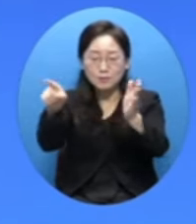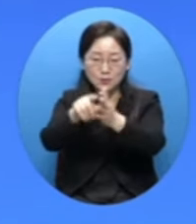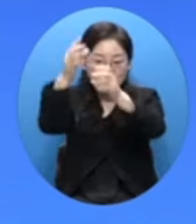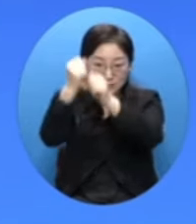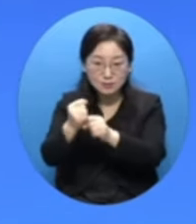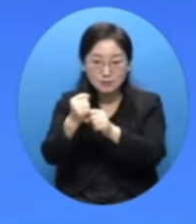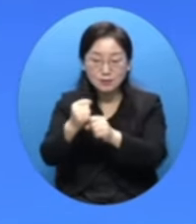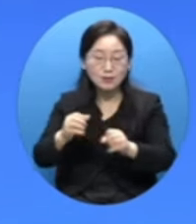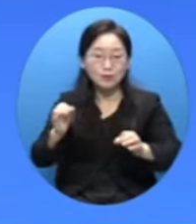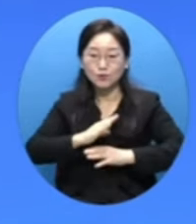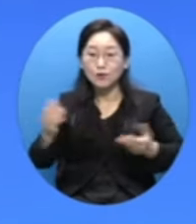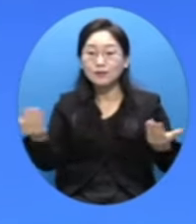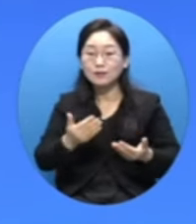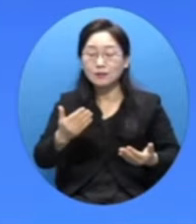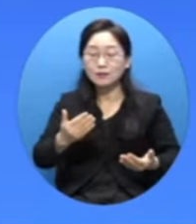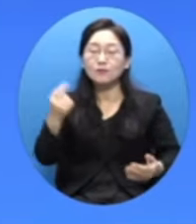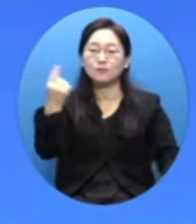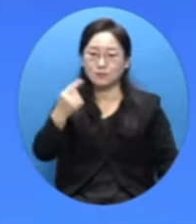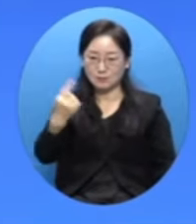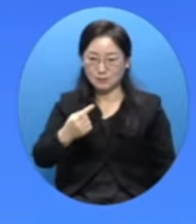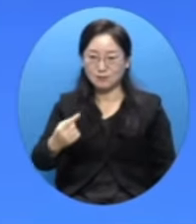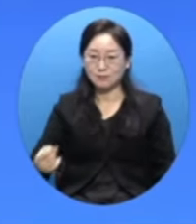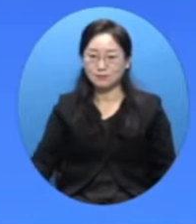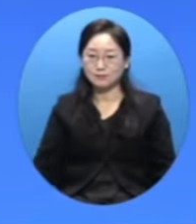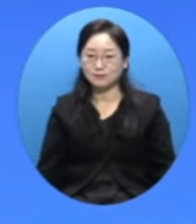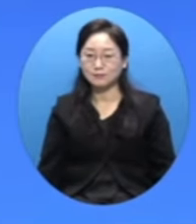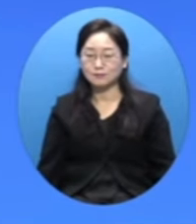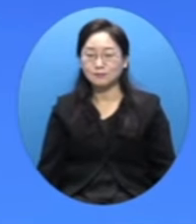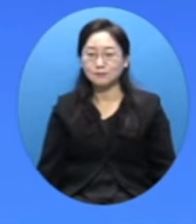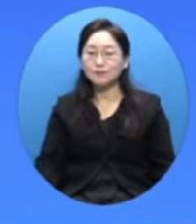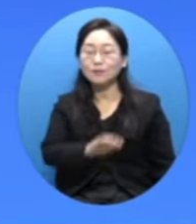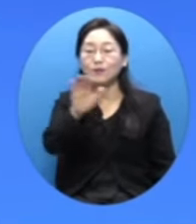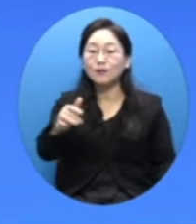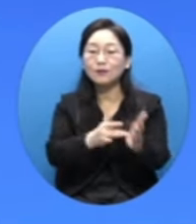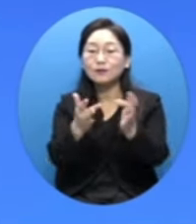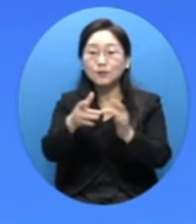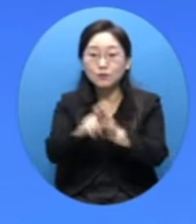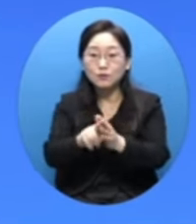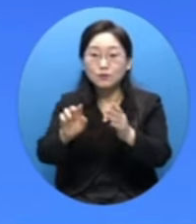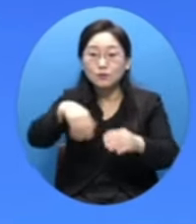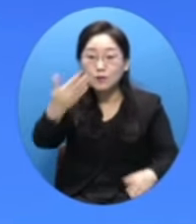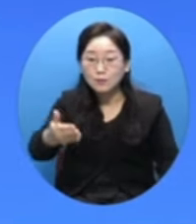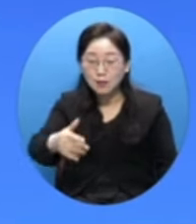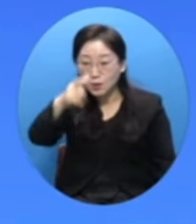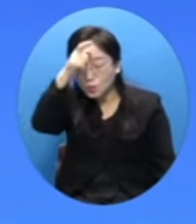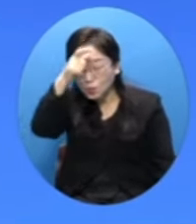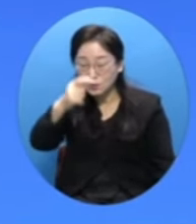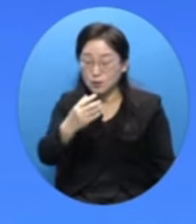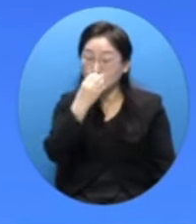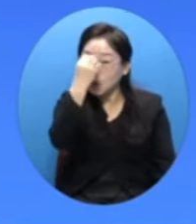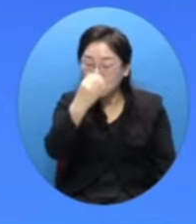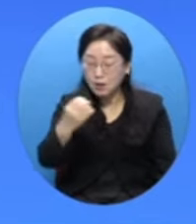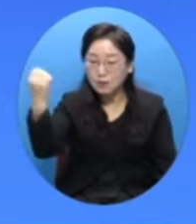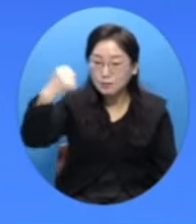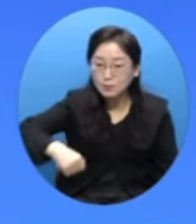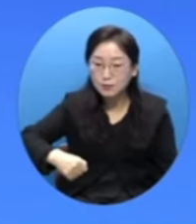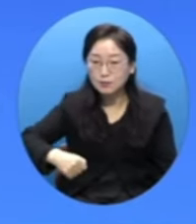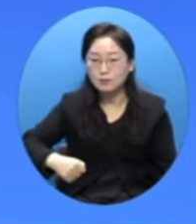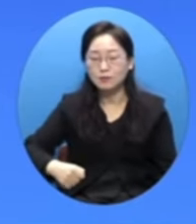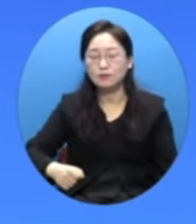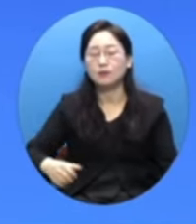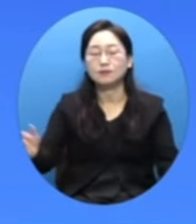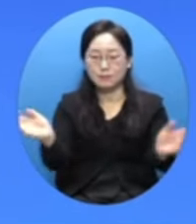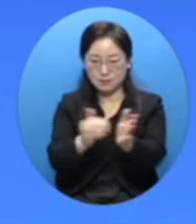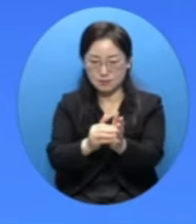때 놀라운 역사가 일어나게 되는 것입니다. 우리가 예수님 믿고 난 다음 우리의 고집과 교만과 불순종을 내려놓아야 되는